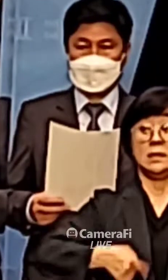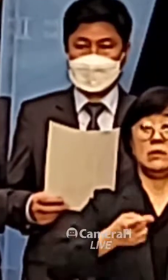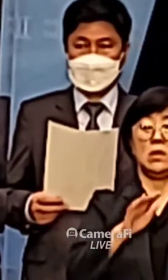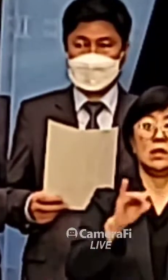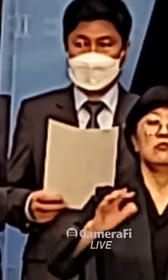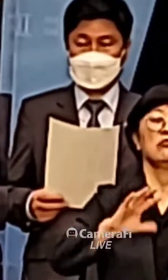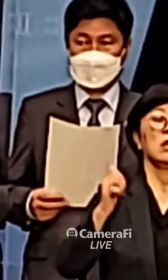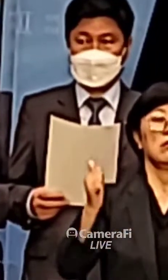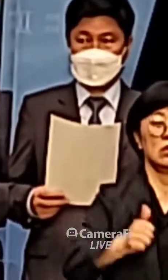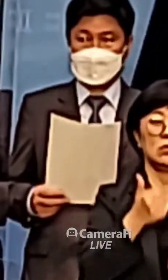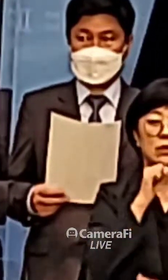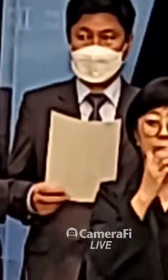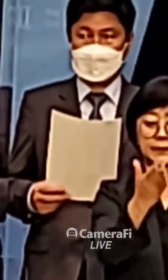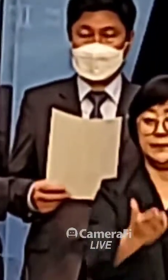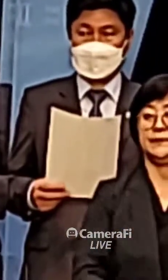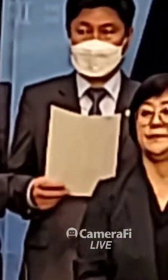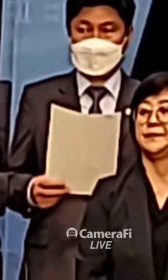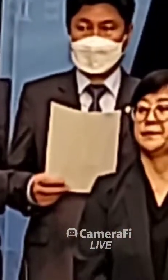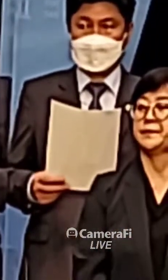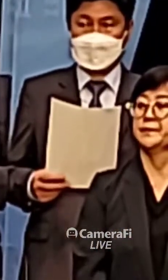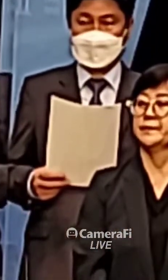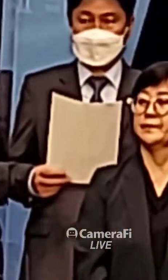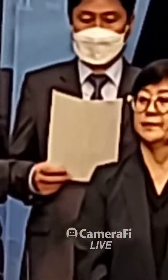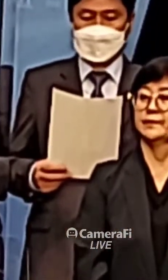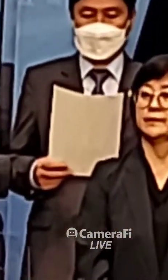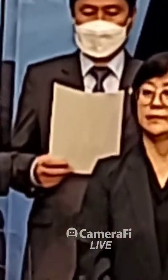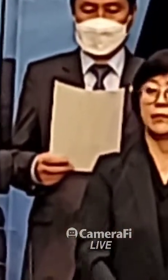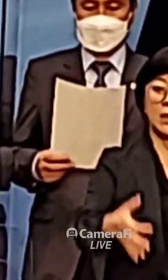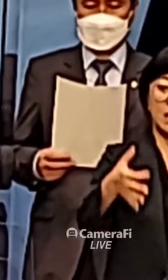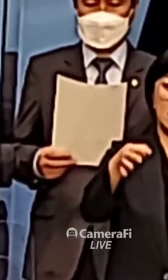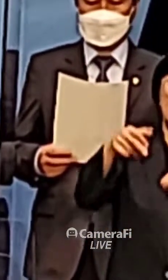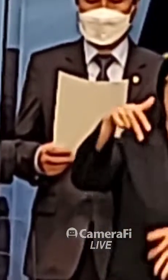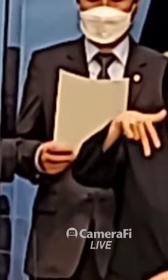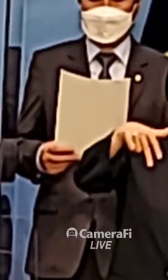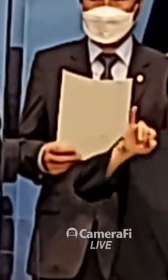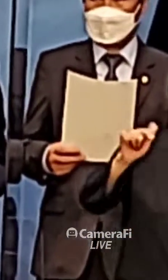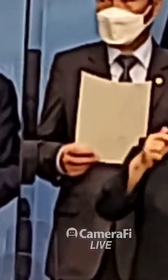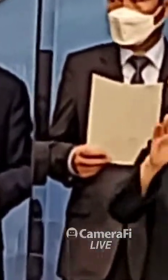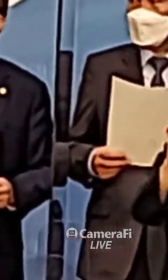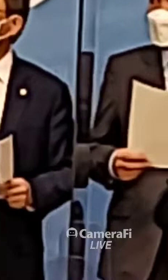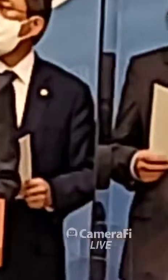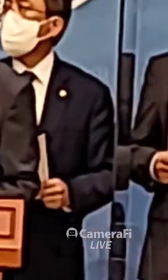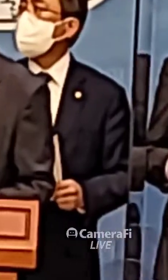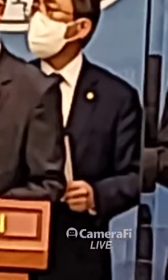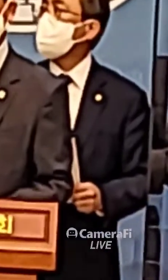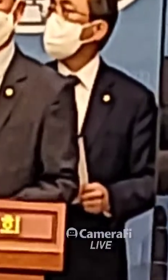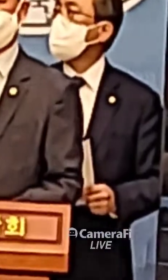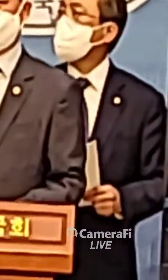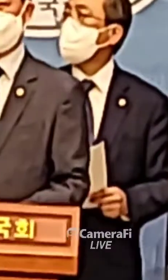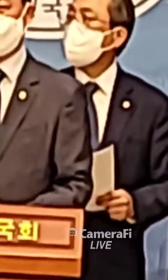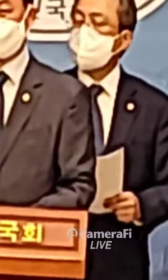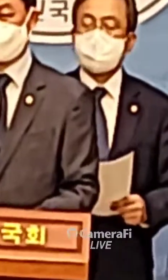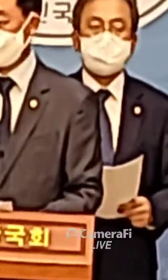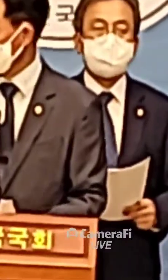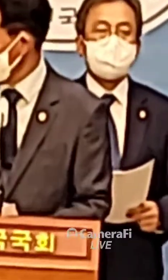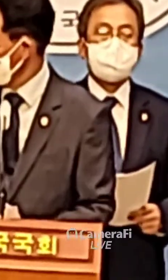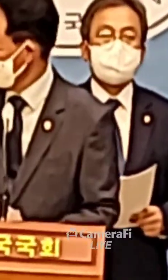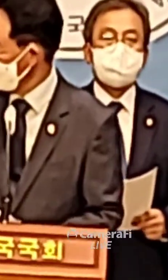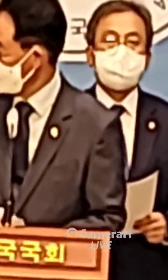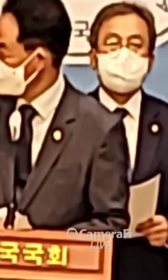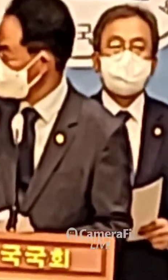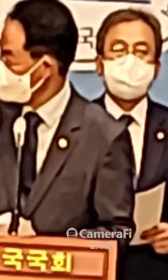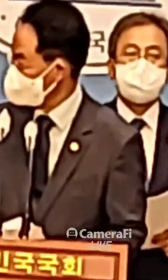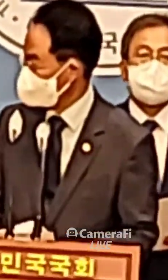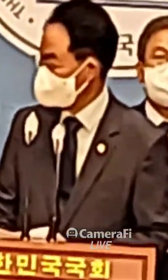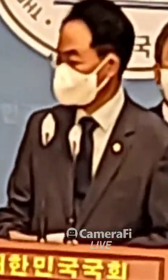주신 의원님들 소개해 드리겠습니다. 우리 김진표 의원님 참석해 주셨습니다. 이용선